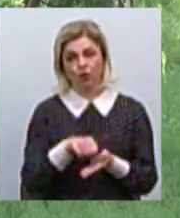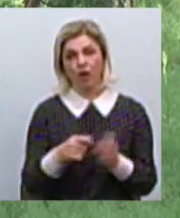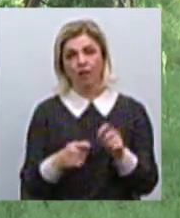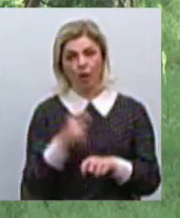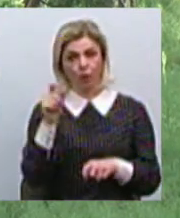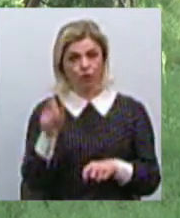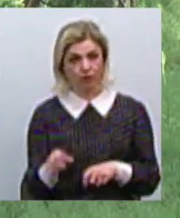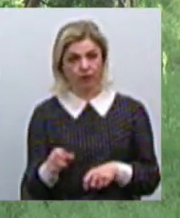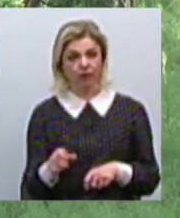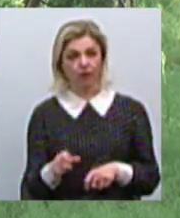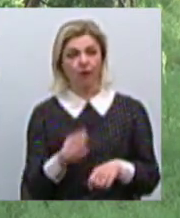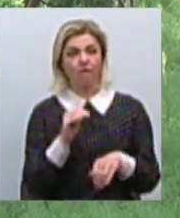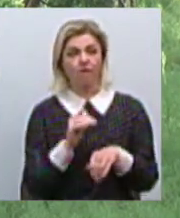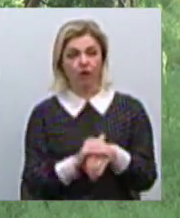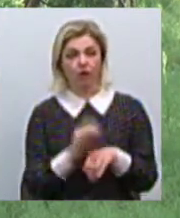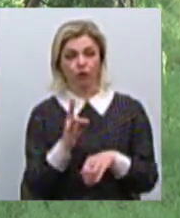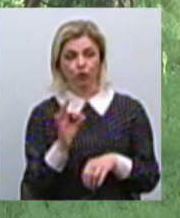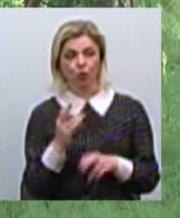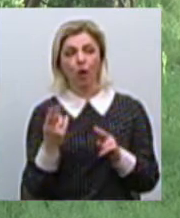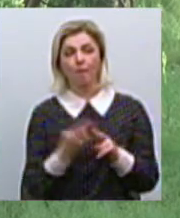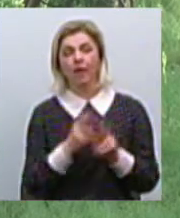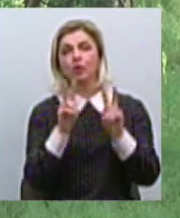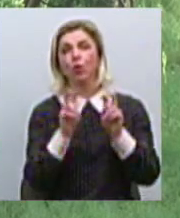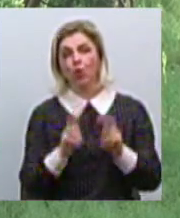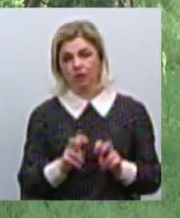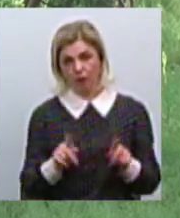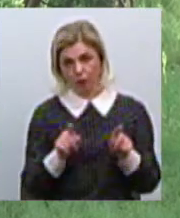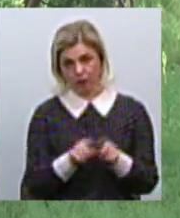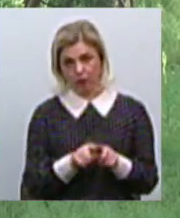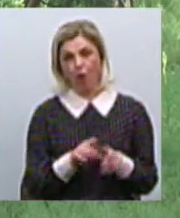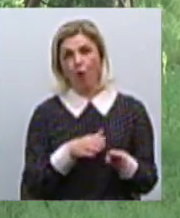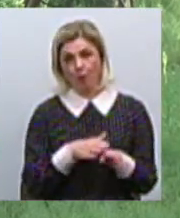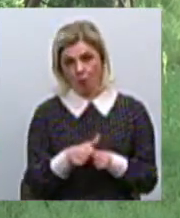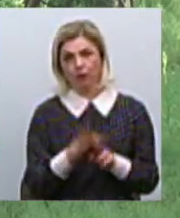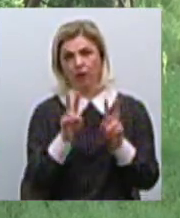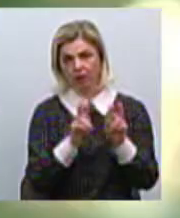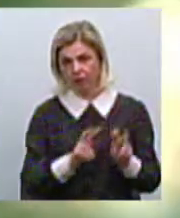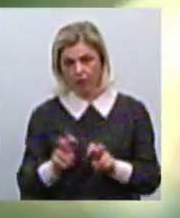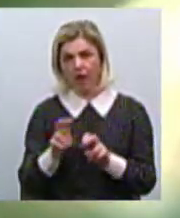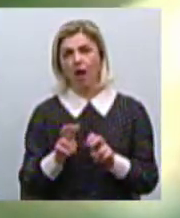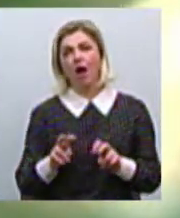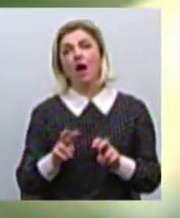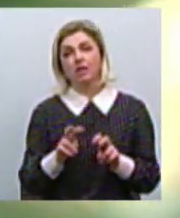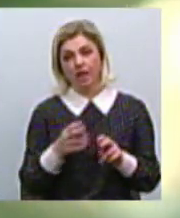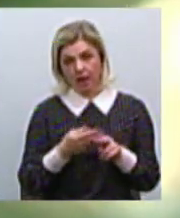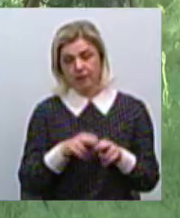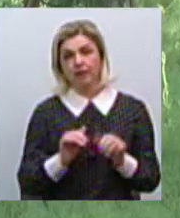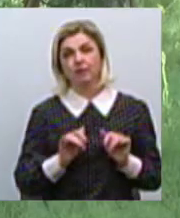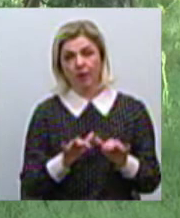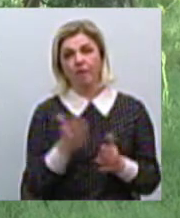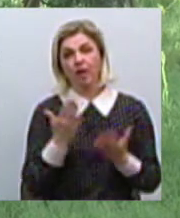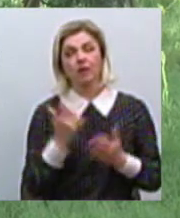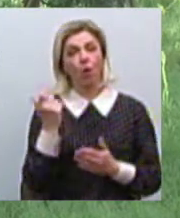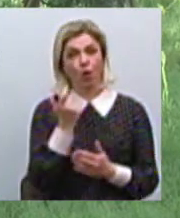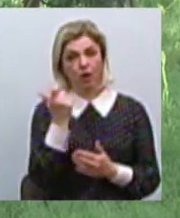правопорушника, фактично, ну, без розгляду, да, такої повноцінного розгляду адміністративної справи. Якщо власник